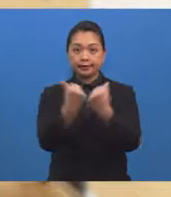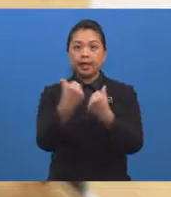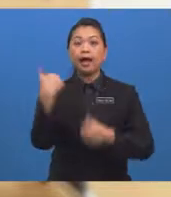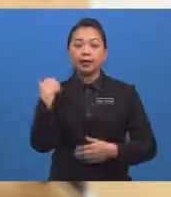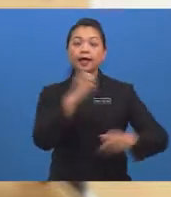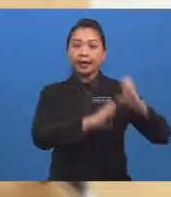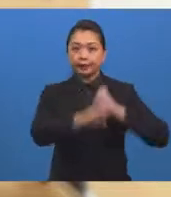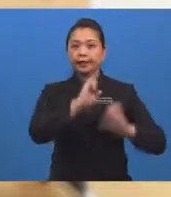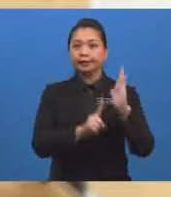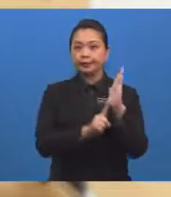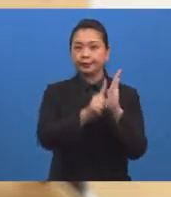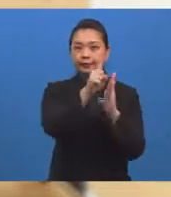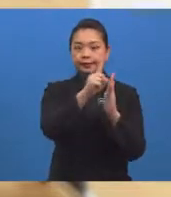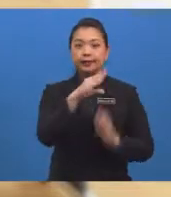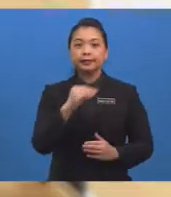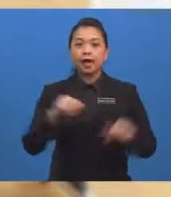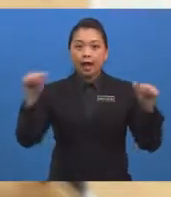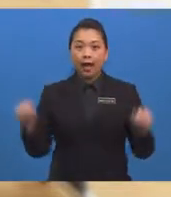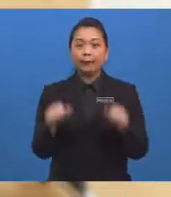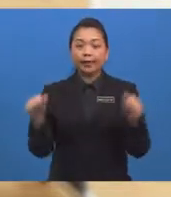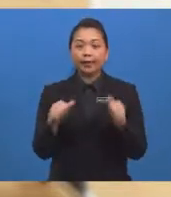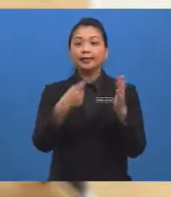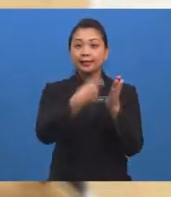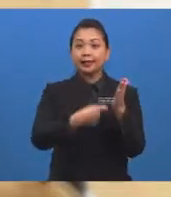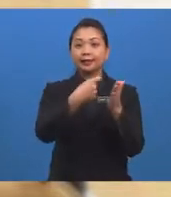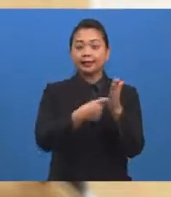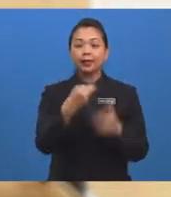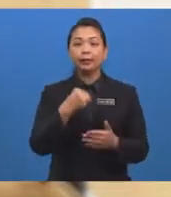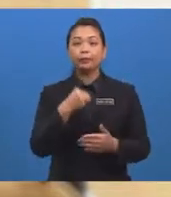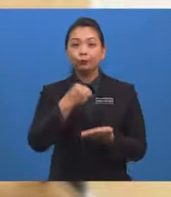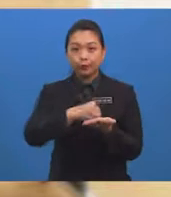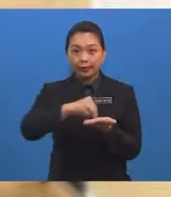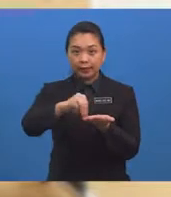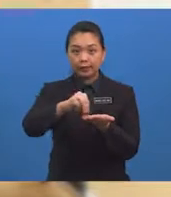yang tinggi serta mengamalkan nilai-nilai murni.